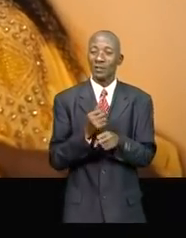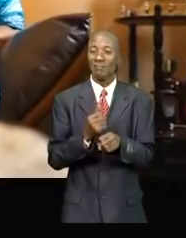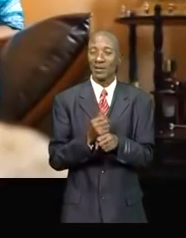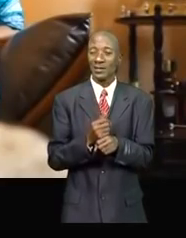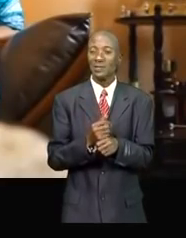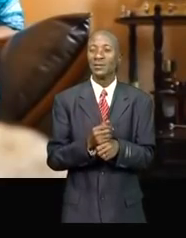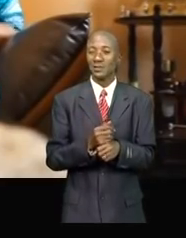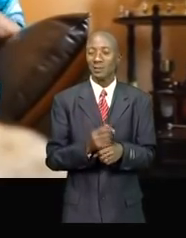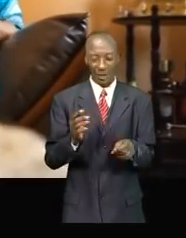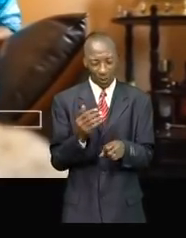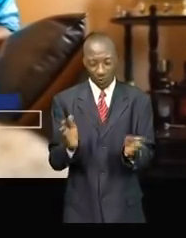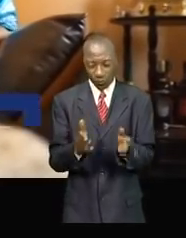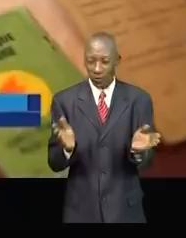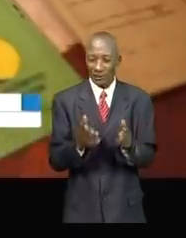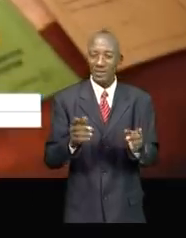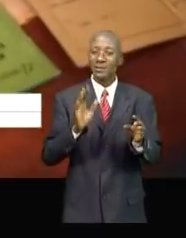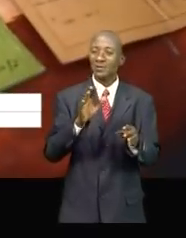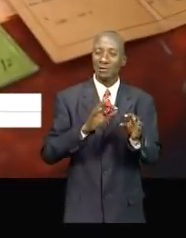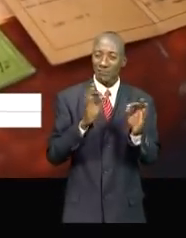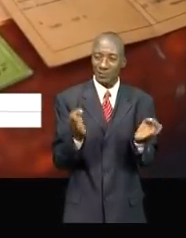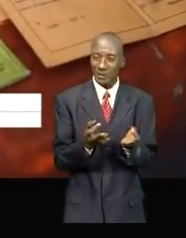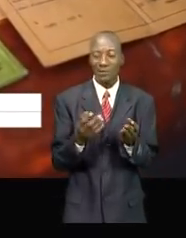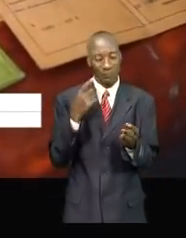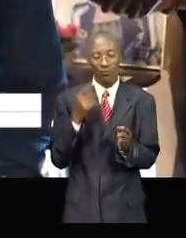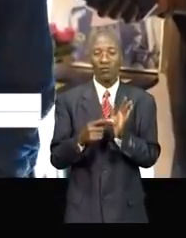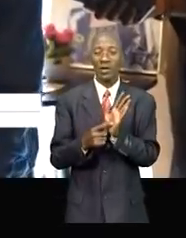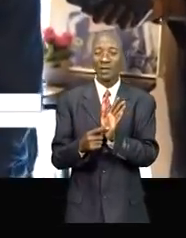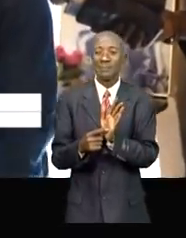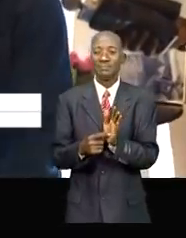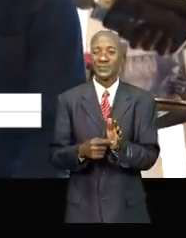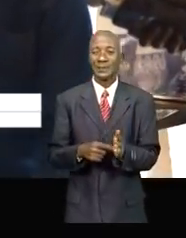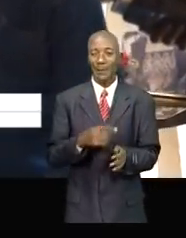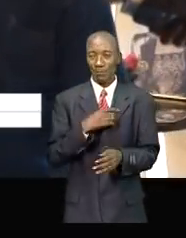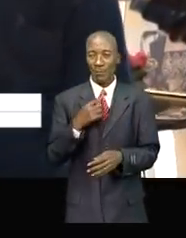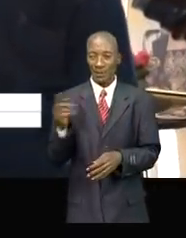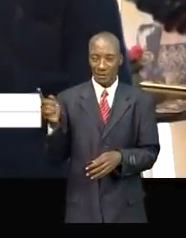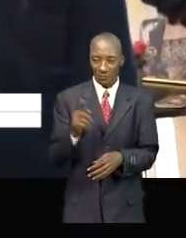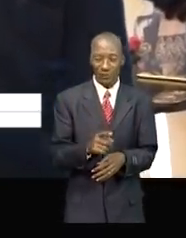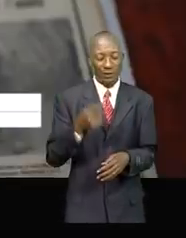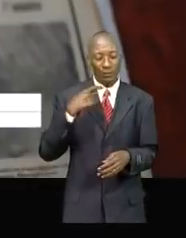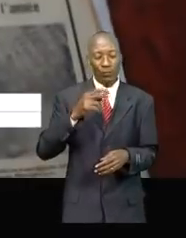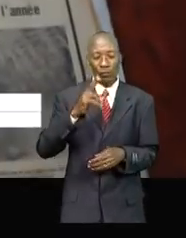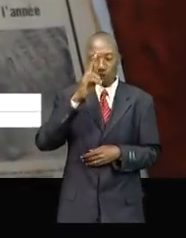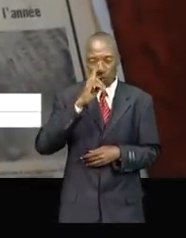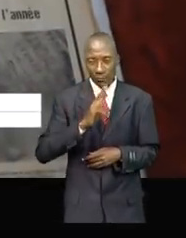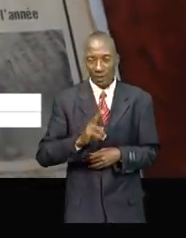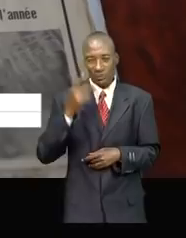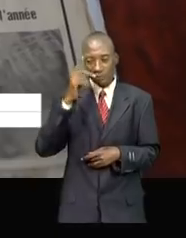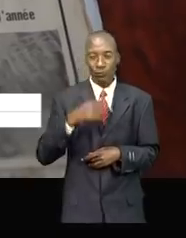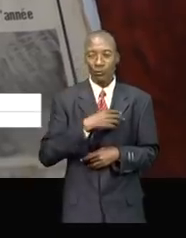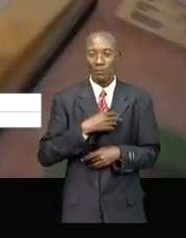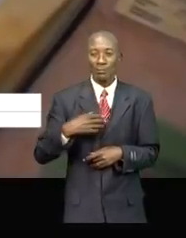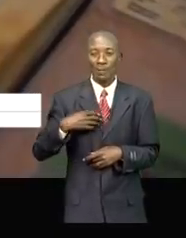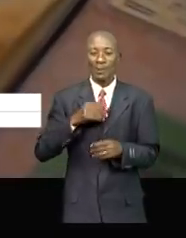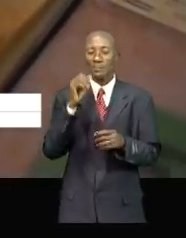Afrique. Denise Nyakiru Tshisekedi a d'une manière particulière rendu hommage à cette reine de la rumba. Sa musique